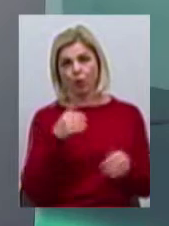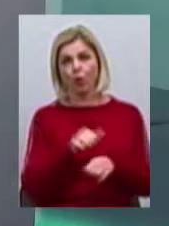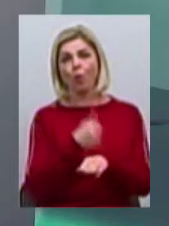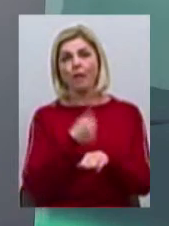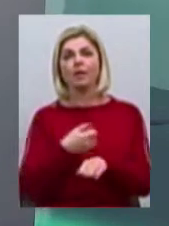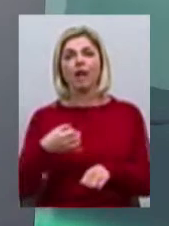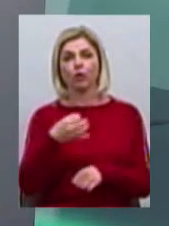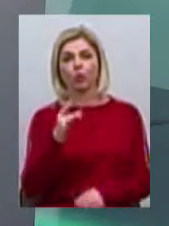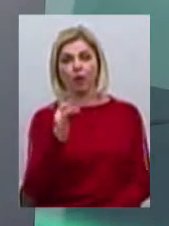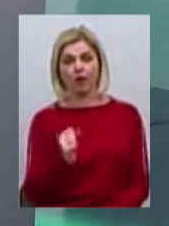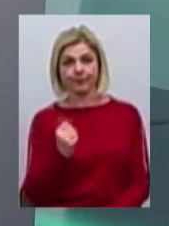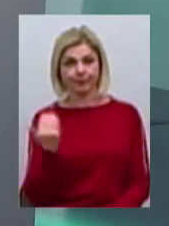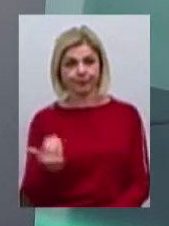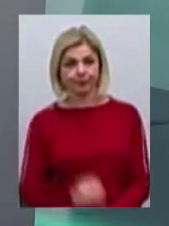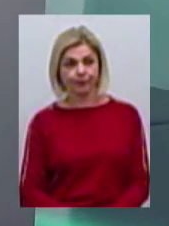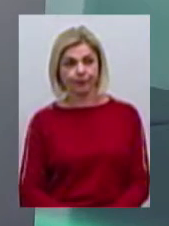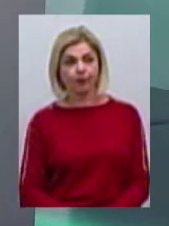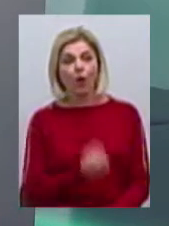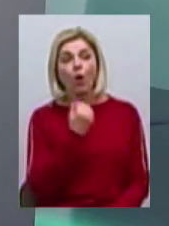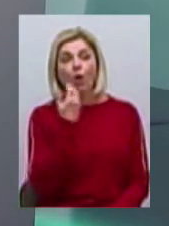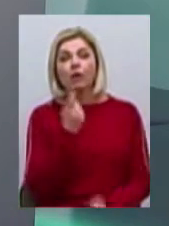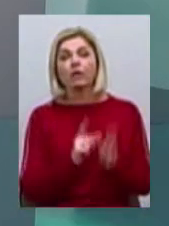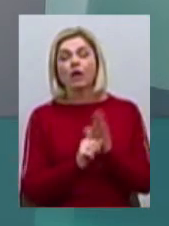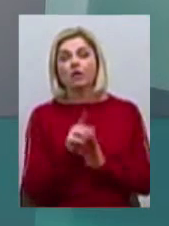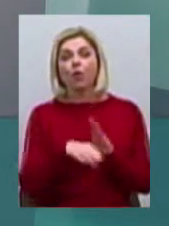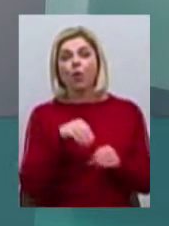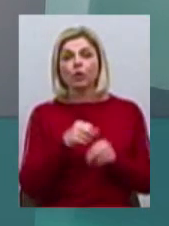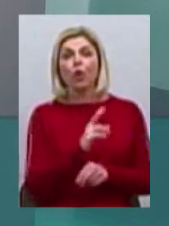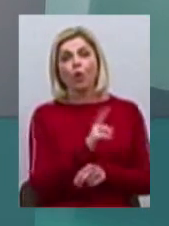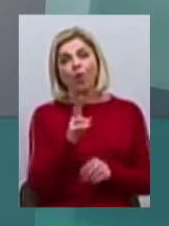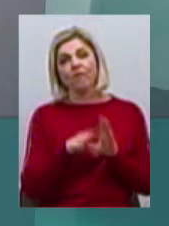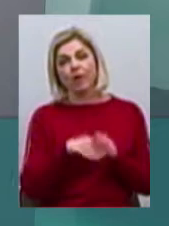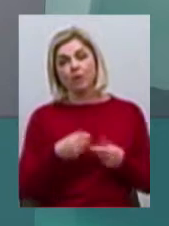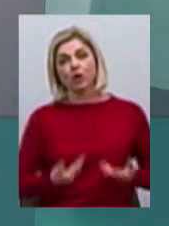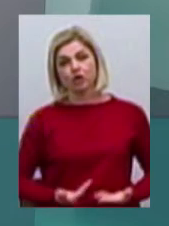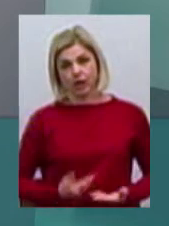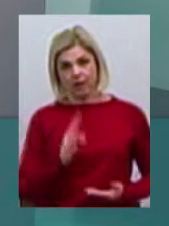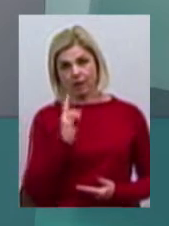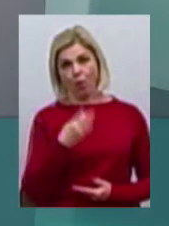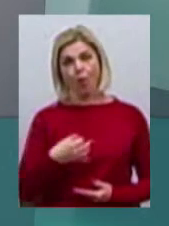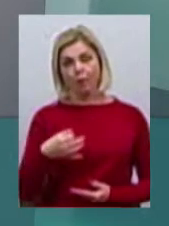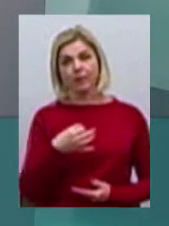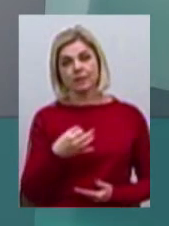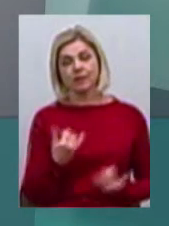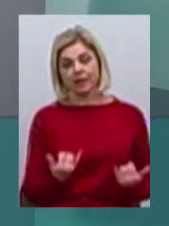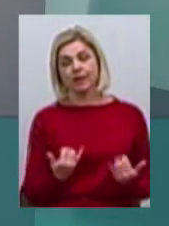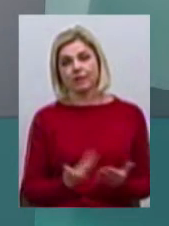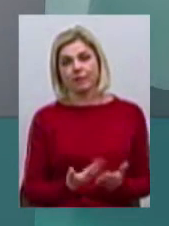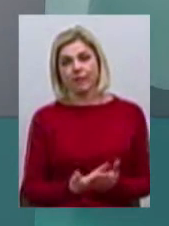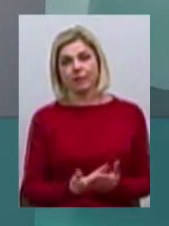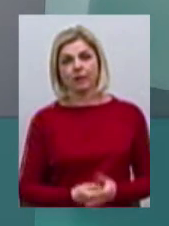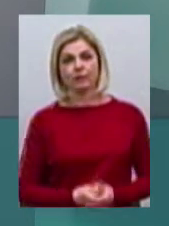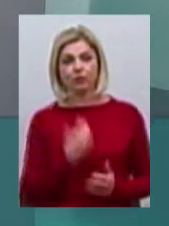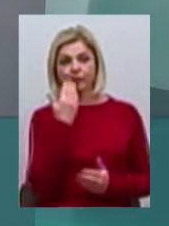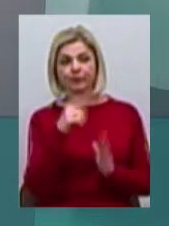губернатора. Коли почали голосувати, взагалі, когось обирати жителі Миколаївської області? Ну, теперішні, приблизно.